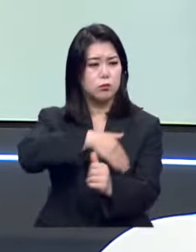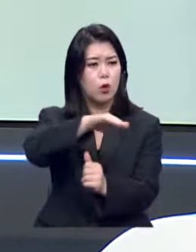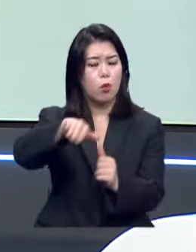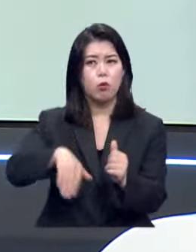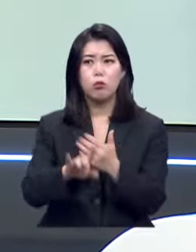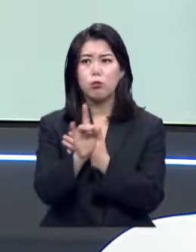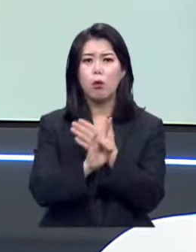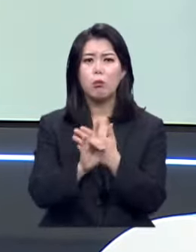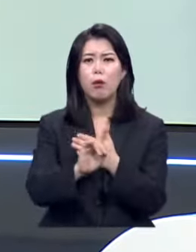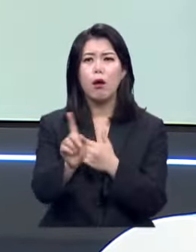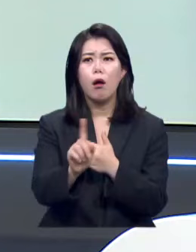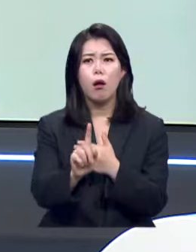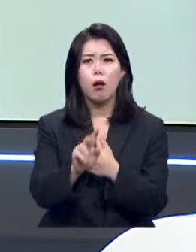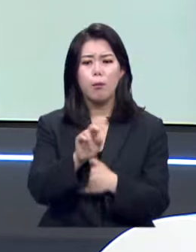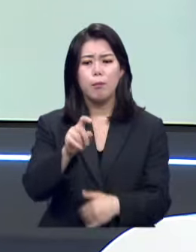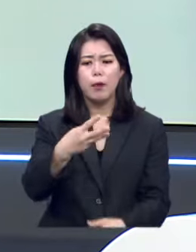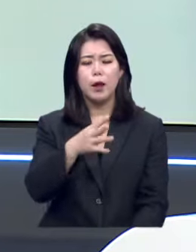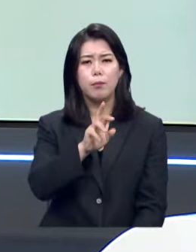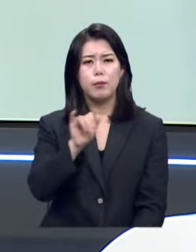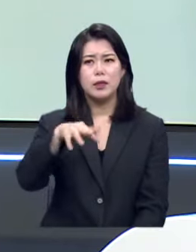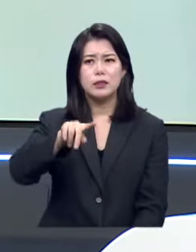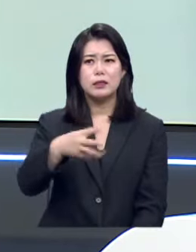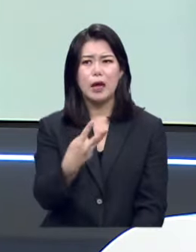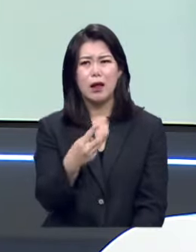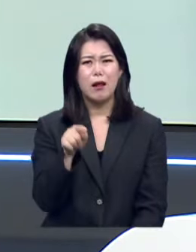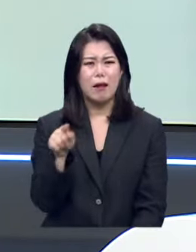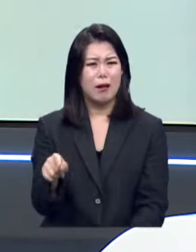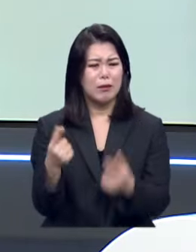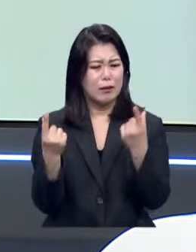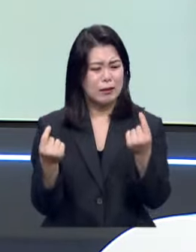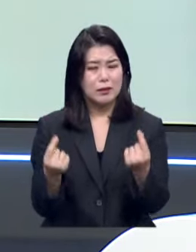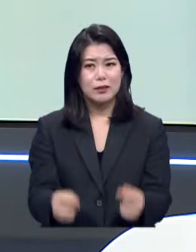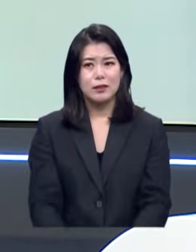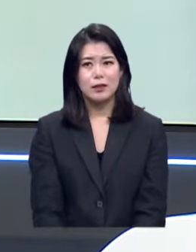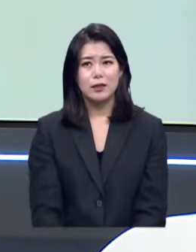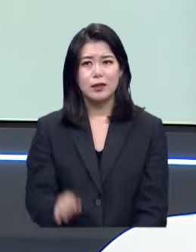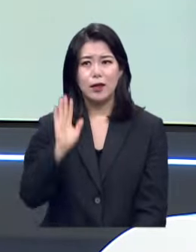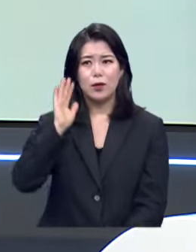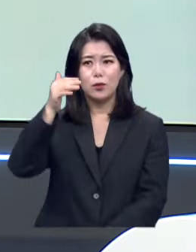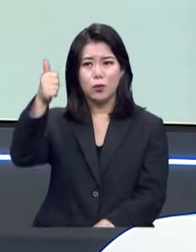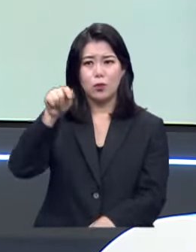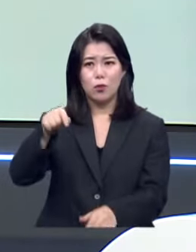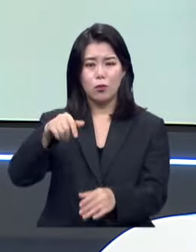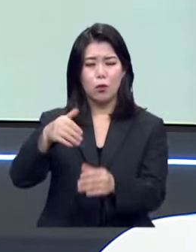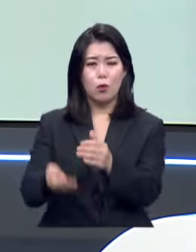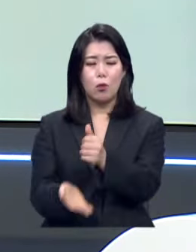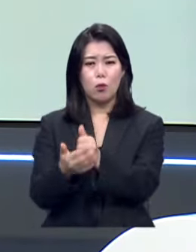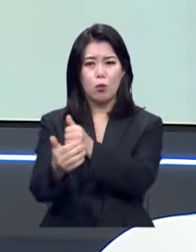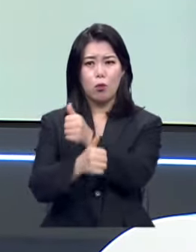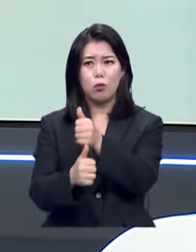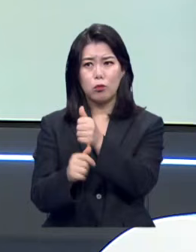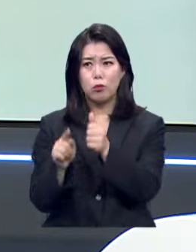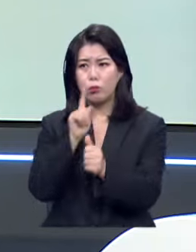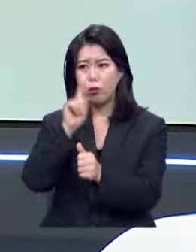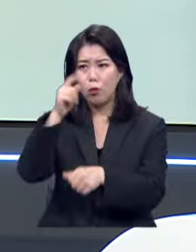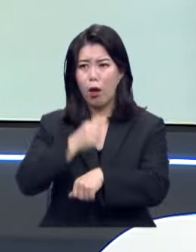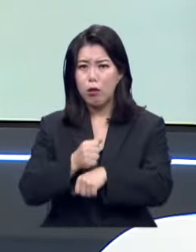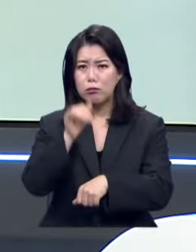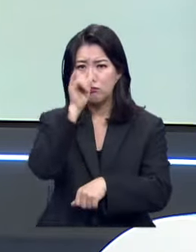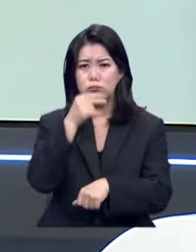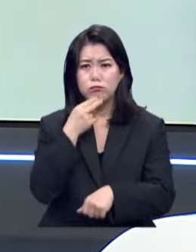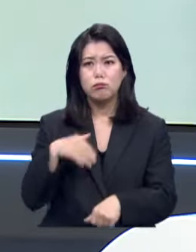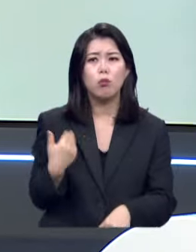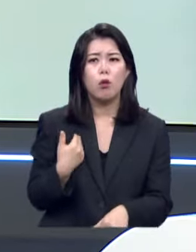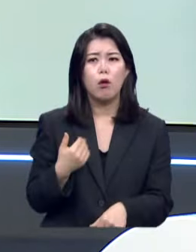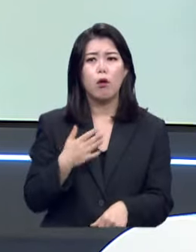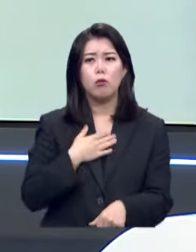상황에서 이렇게 변명하다 말미 자료 이거보다 잘 대응할거다 대통령이 공간에서 보고를 받는 줄도 알지 못했고 후보 관계자한테 이런 내용을